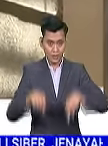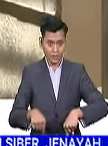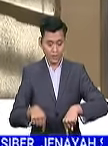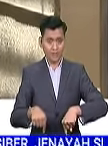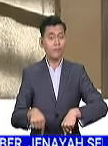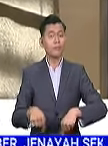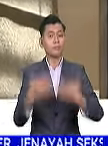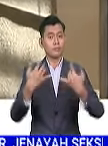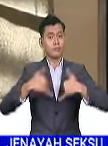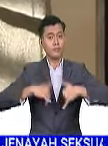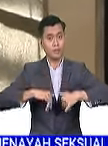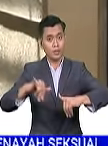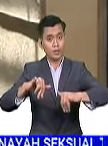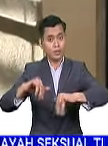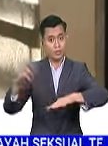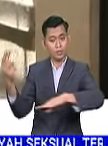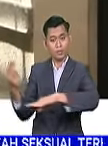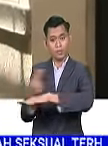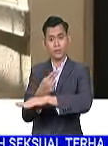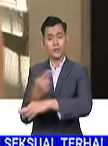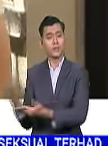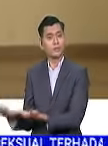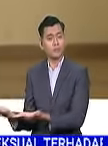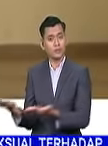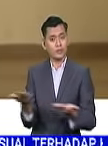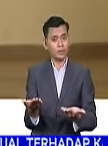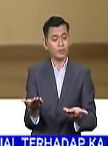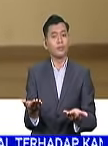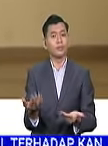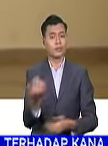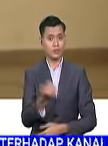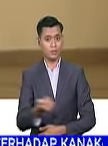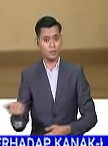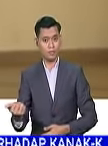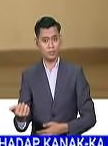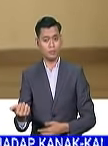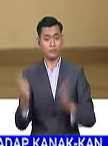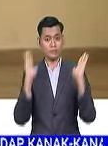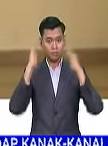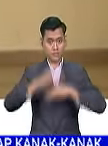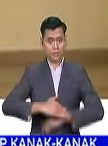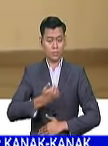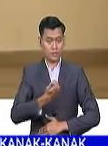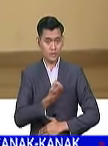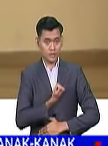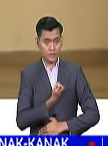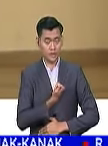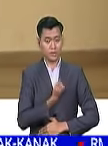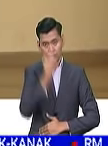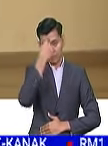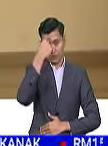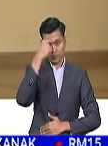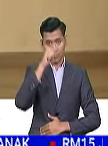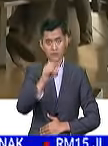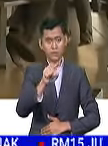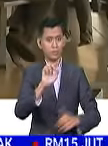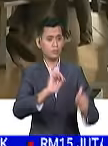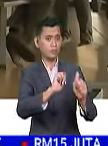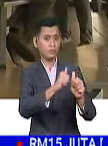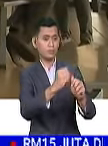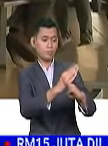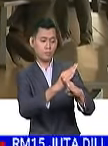lagi mempraktikkan amalan membawa barang atau peralatan solat sendiri bagi menghindari jangkitan COVID-19.